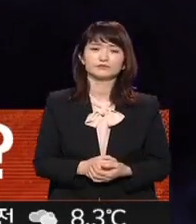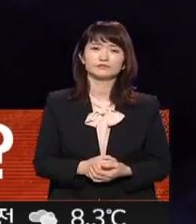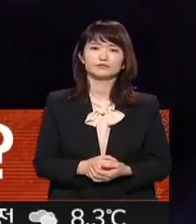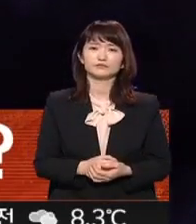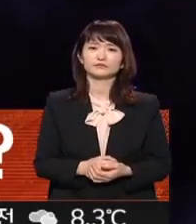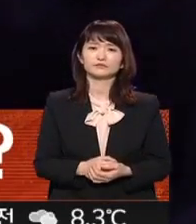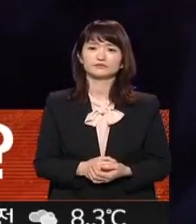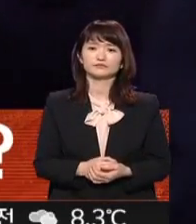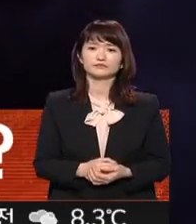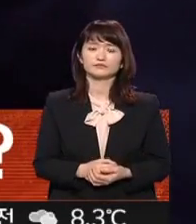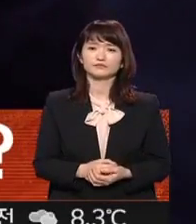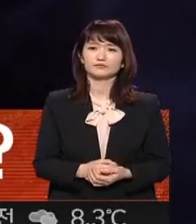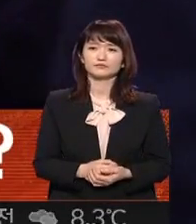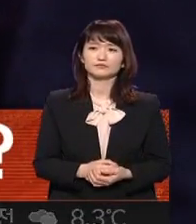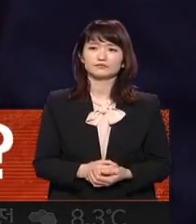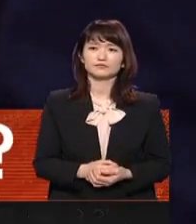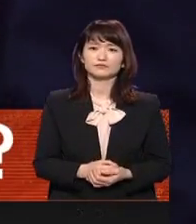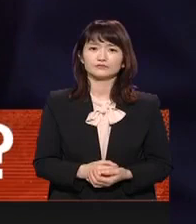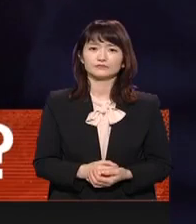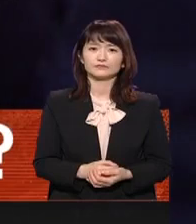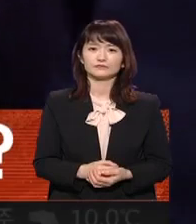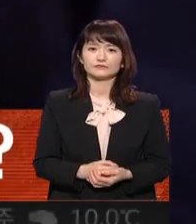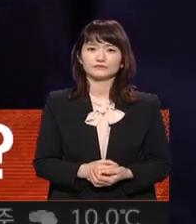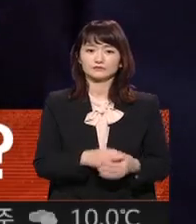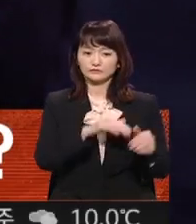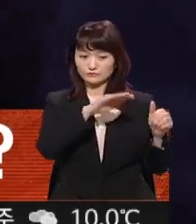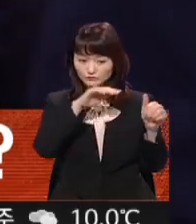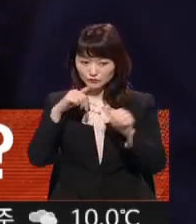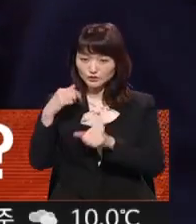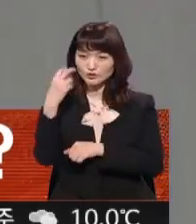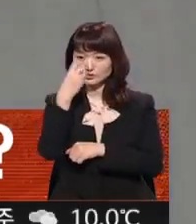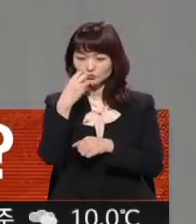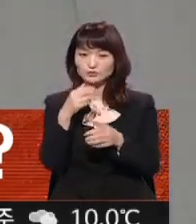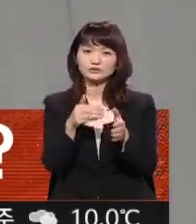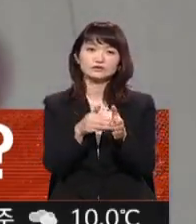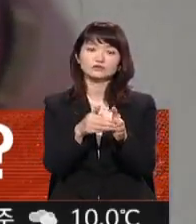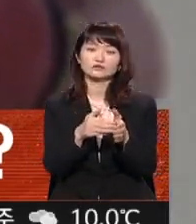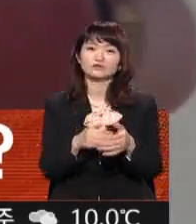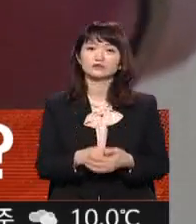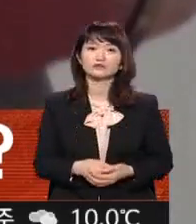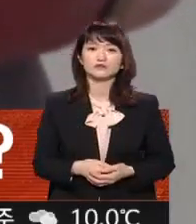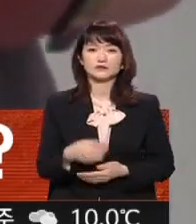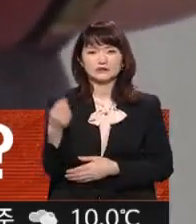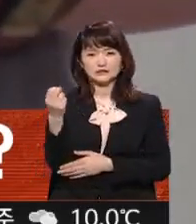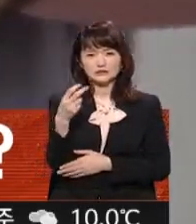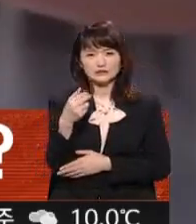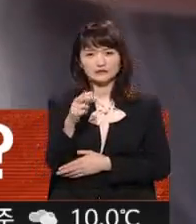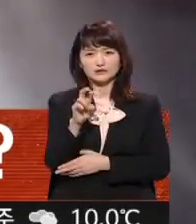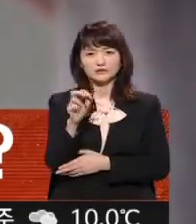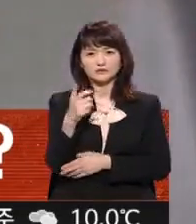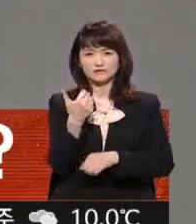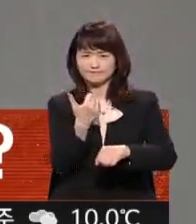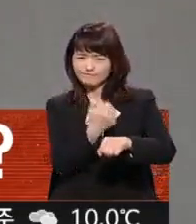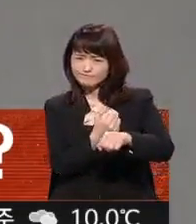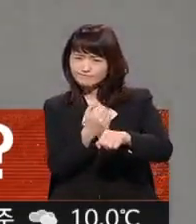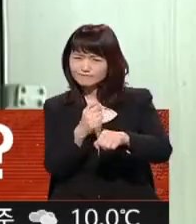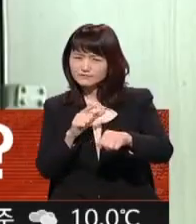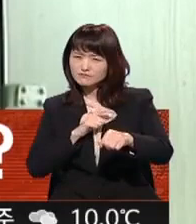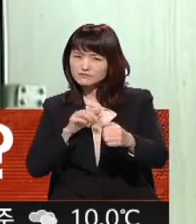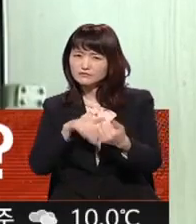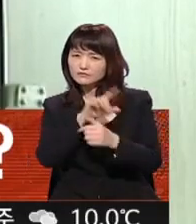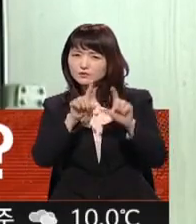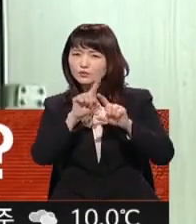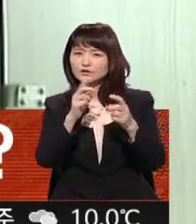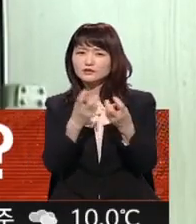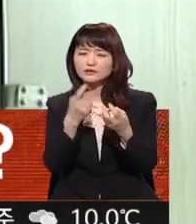않았습니다 자 한 차례 소 한 조사를 이미 받은 상황인데 그 상습 투약 의심정왕은 어떻게